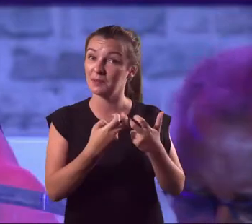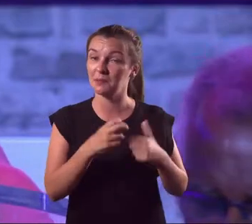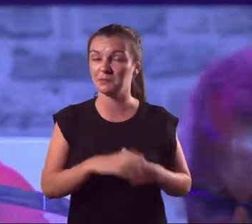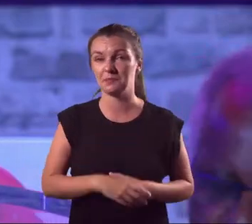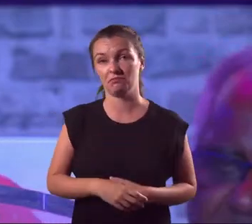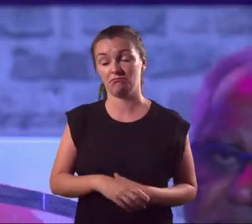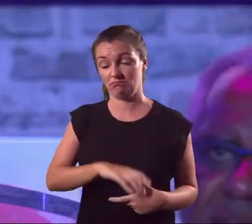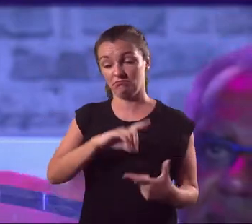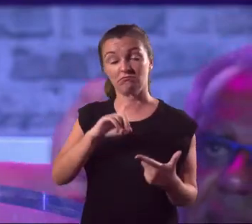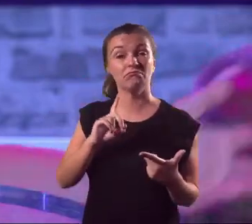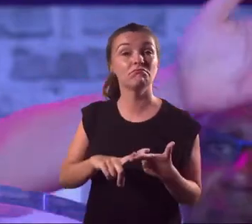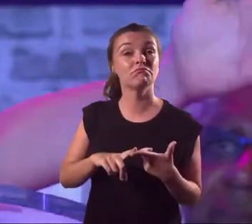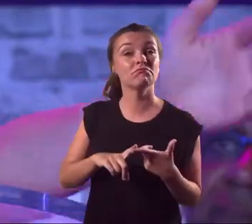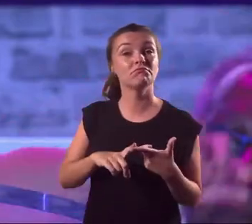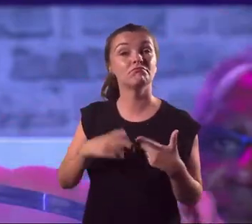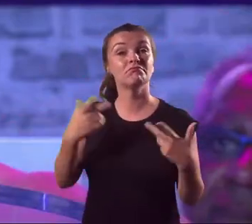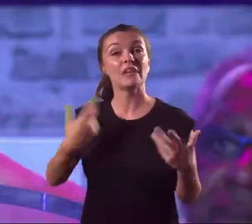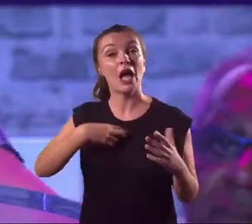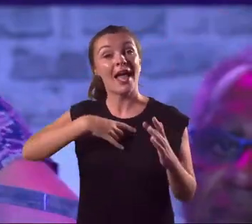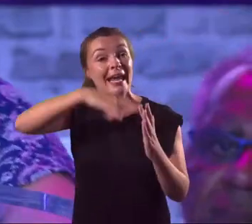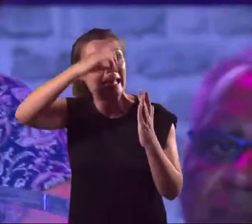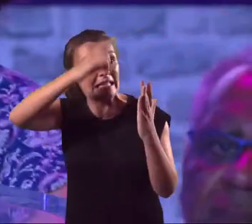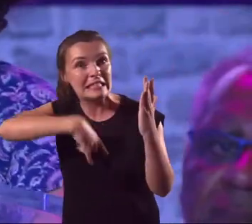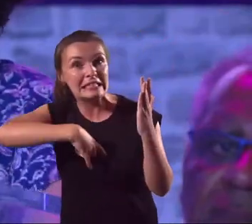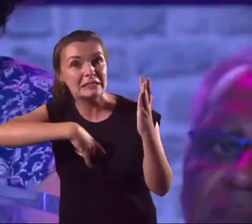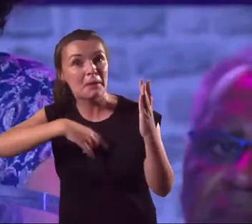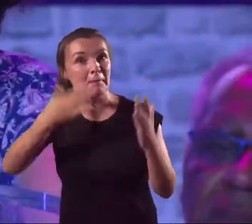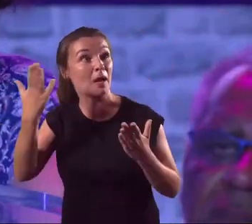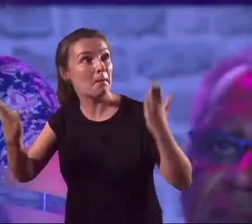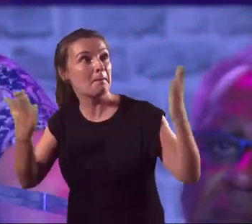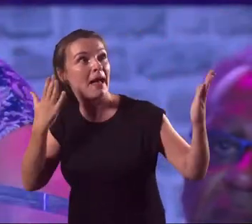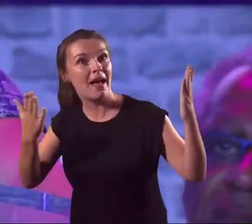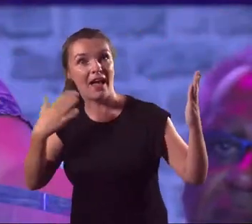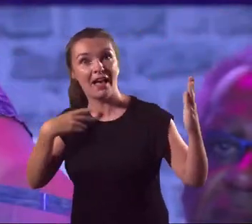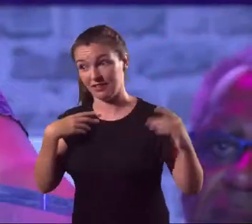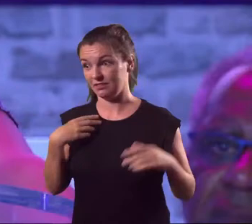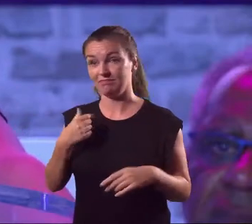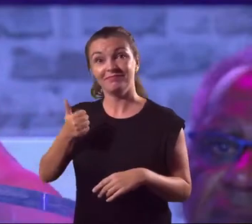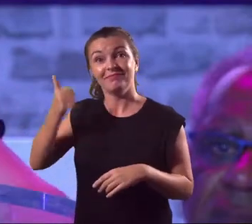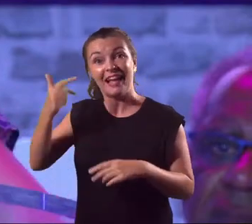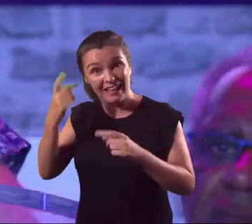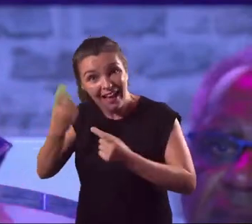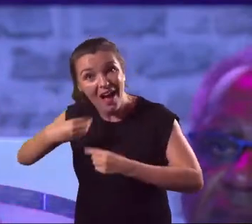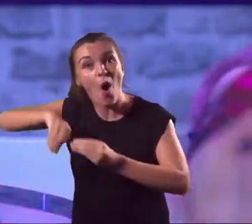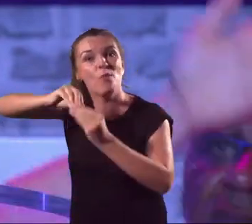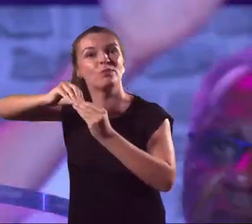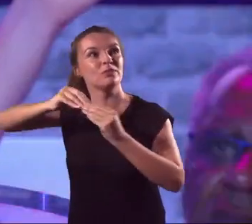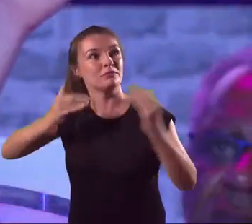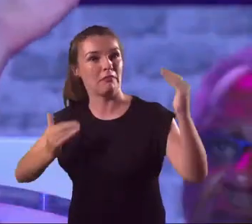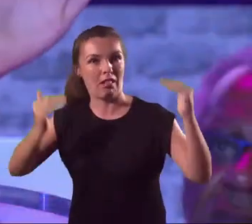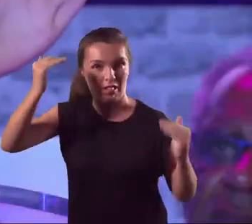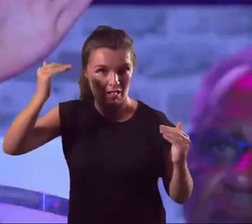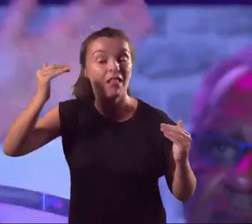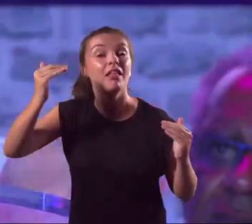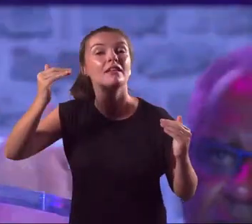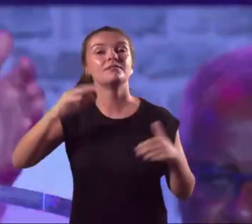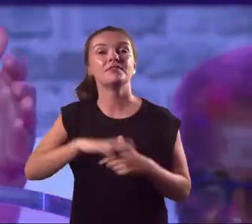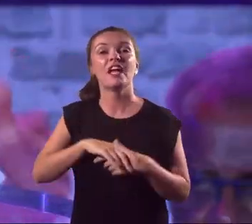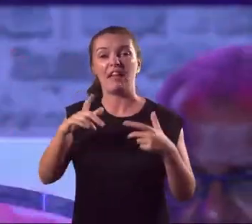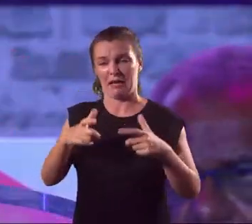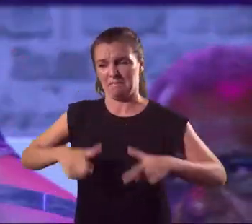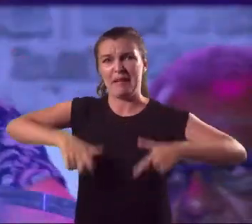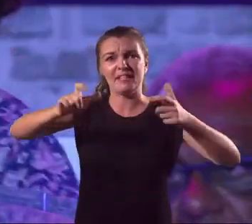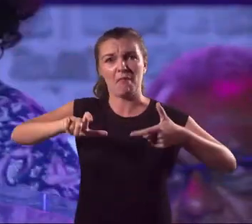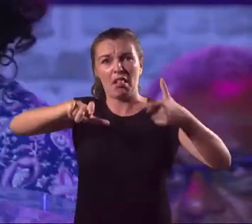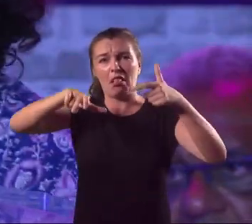Ça a des conséquences sur le taux d'illettrisme qui est 3 fois plus élevé ici en Guadeloupe. Ça a des conséquences sur l'insalubrité. Je